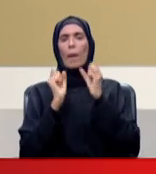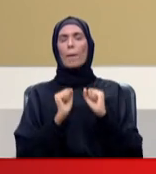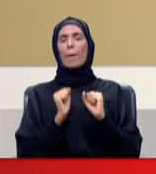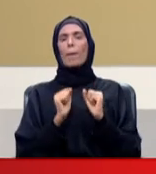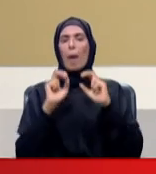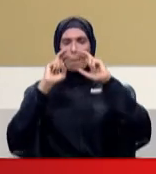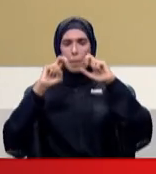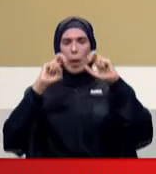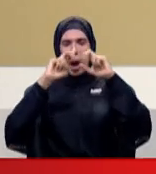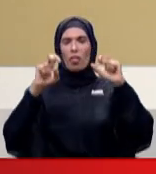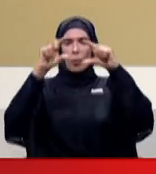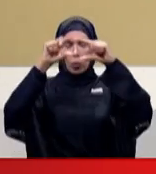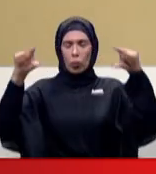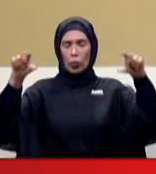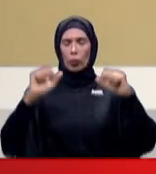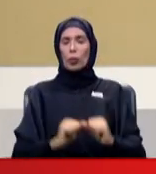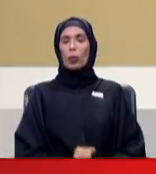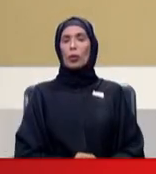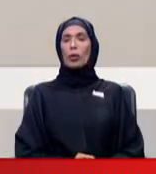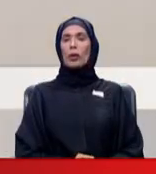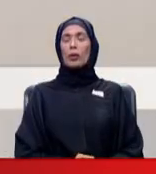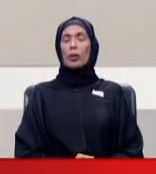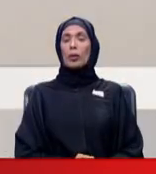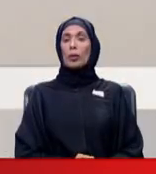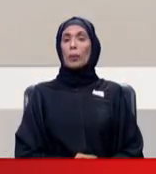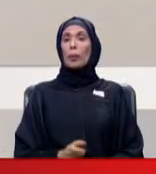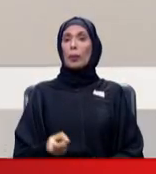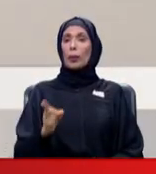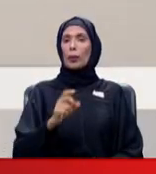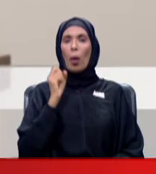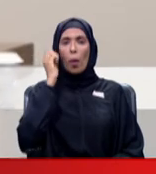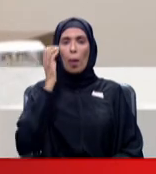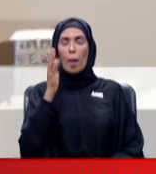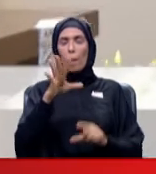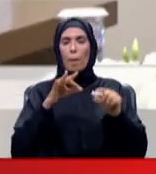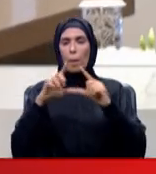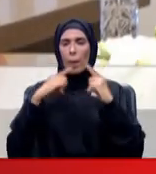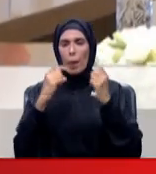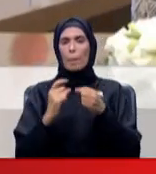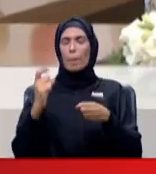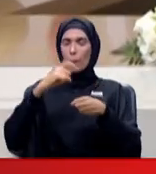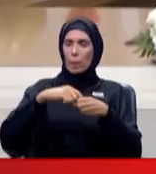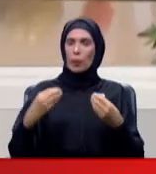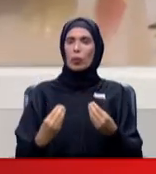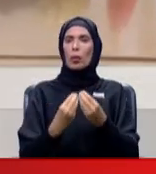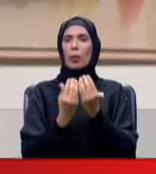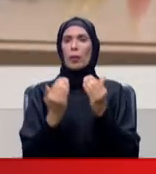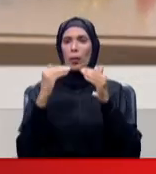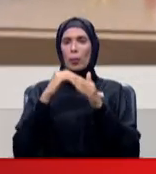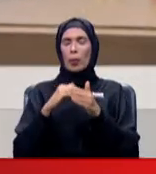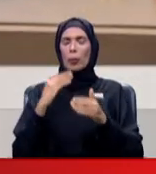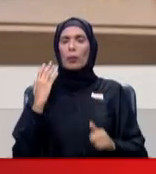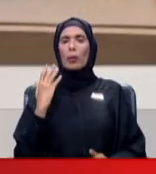بحث في هذا الموضوع. أيضا انتقلوا بعد ذلك إلى مقترح تشكيل لجنة تعاون مع برلمان دول أمريكا